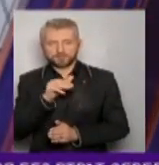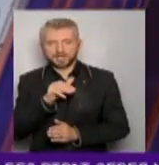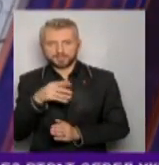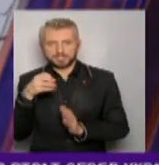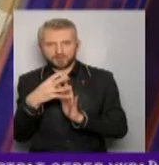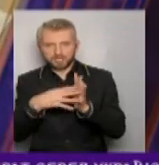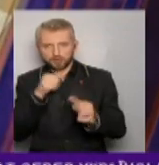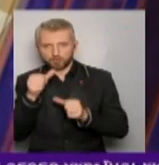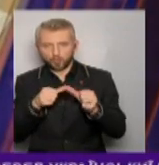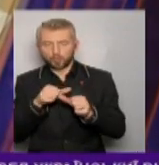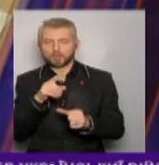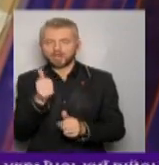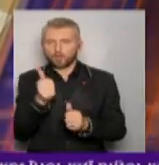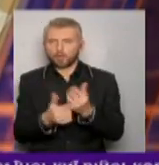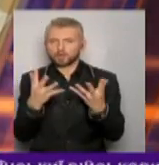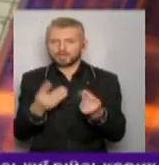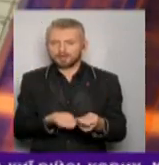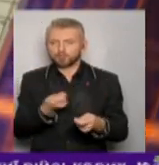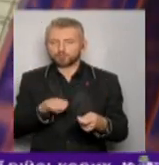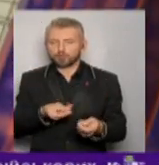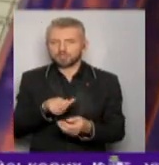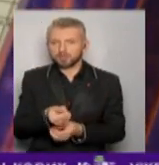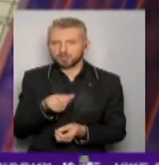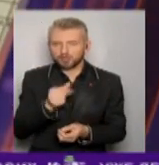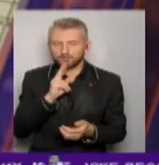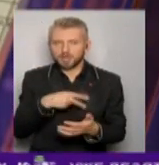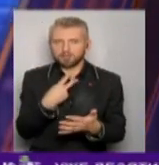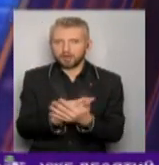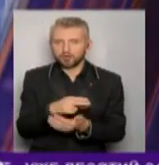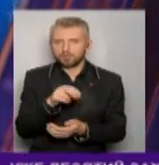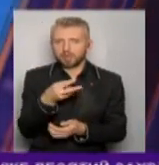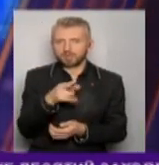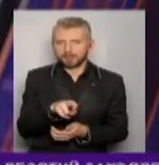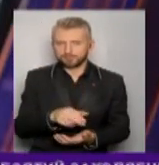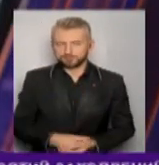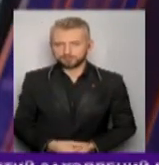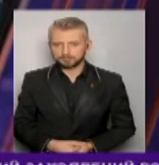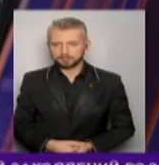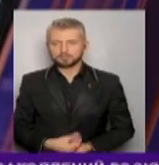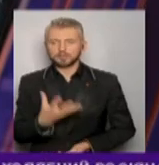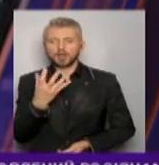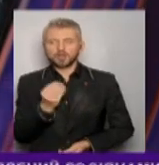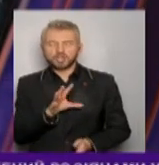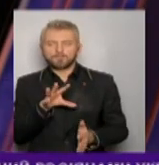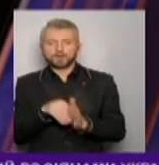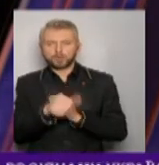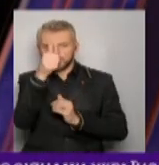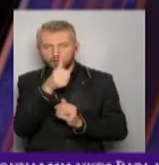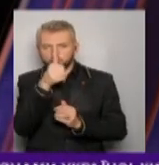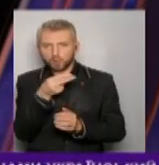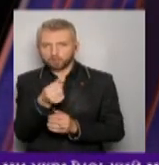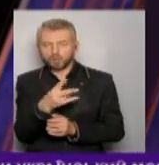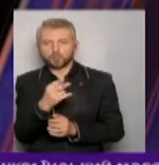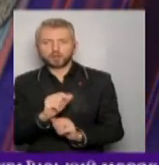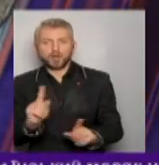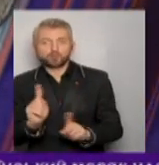2019 року, за кожен день прострочених платежів передбачено пеню. А ще введуть абонплату. На що саме?